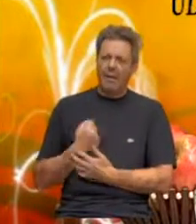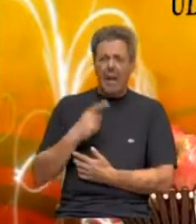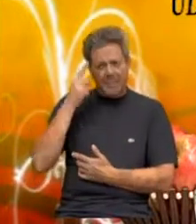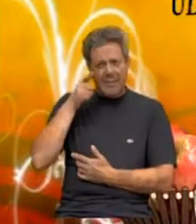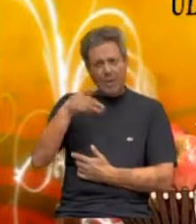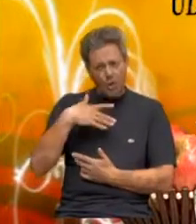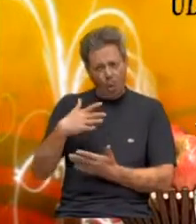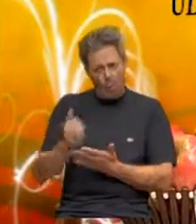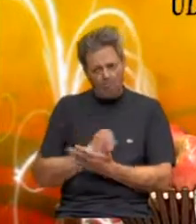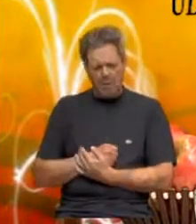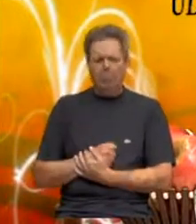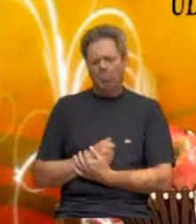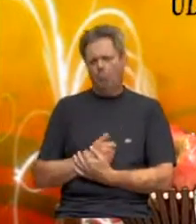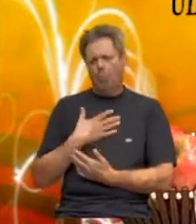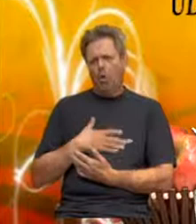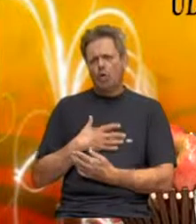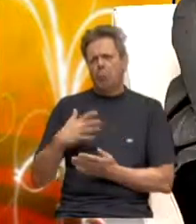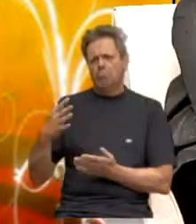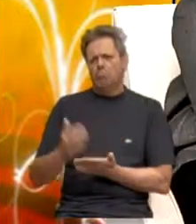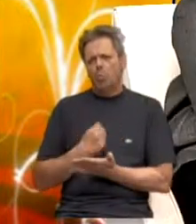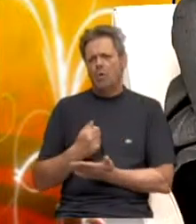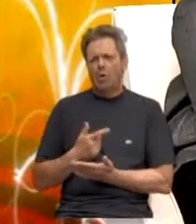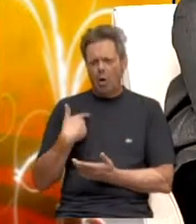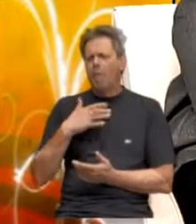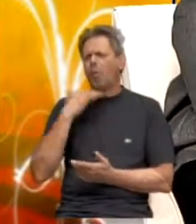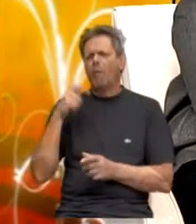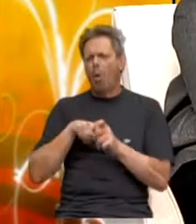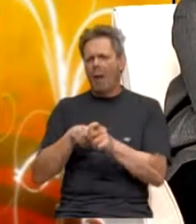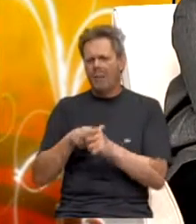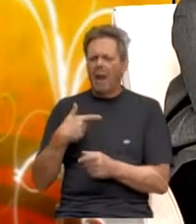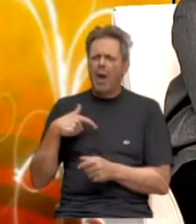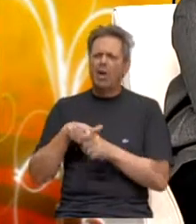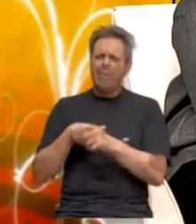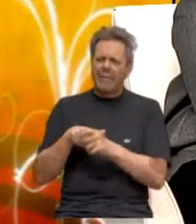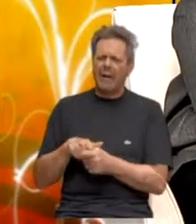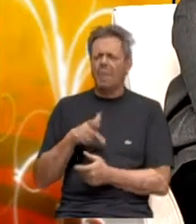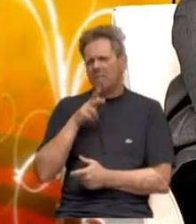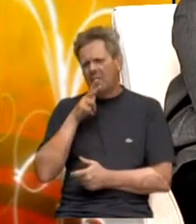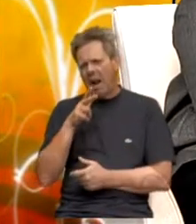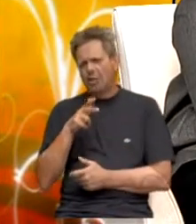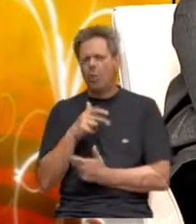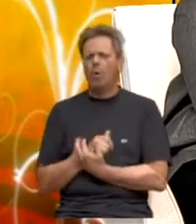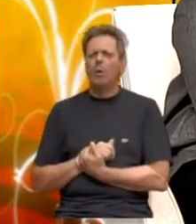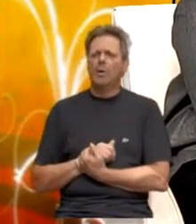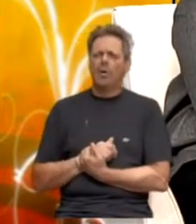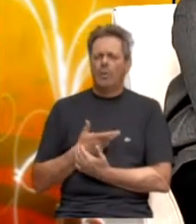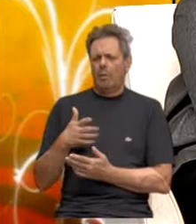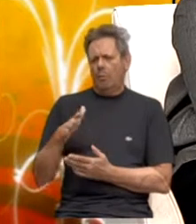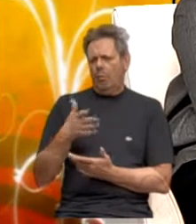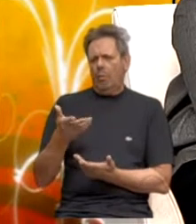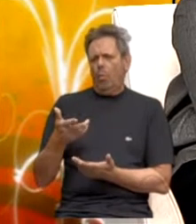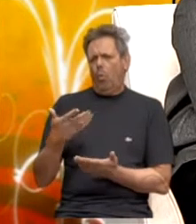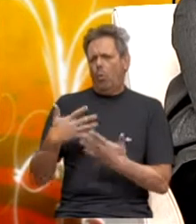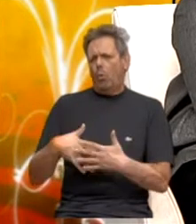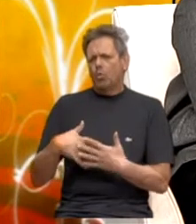to uspjeti uvesti? Mi ćemo sigurno uspjeti jer već imamo dovoljno partnera. Dakle, naše partnere, suradnike tražimo među tvrtkama,